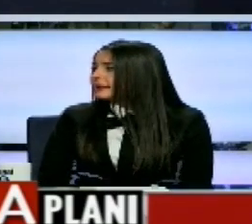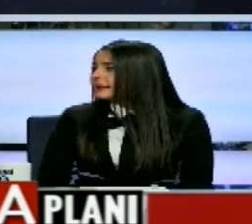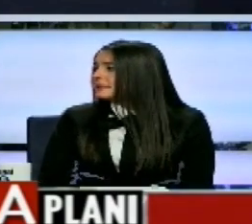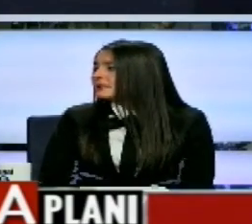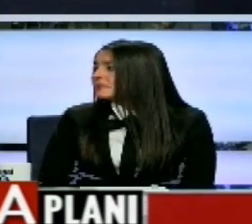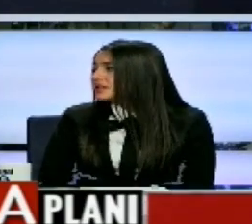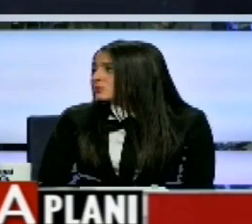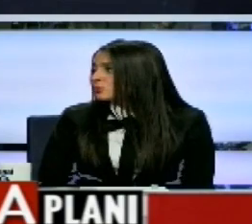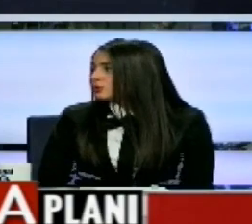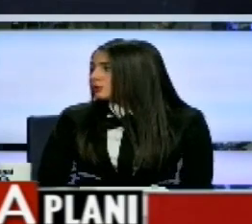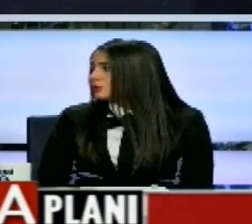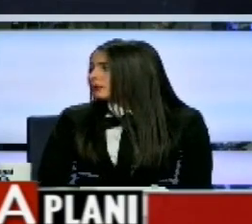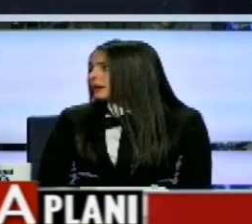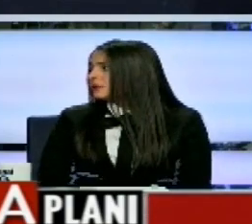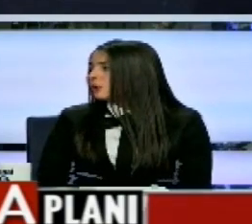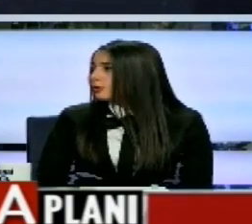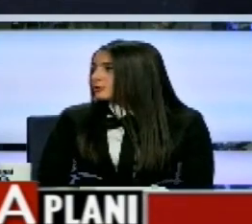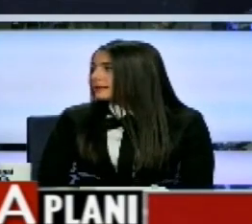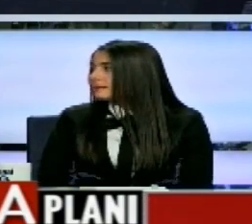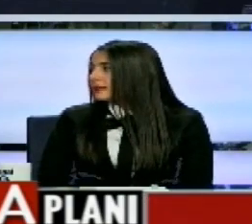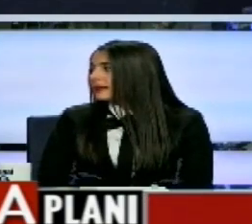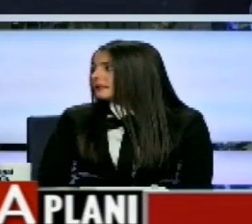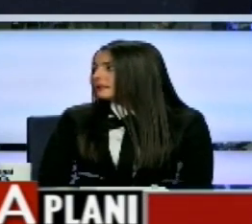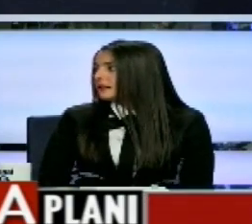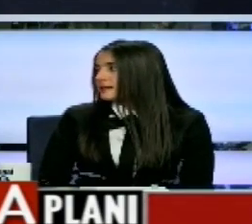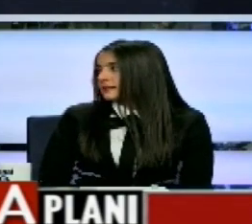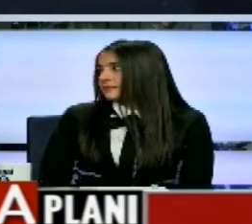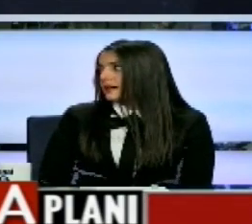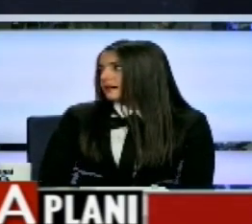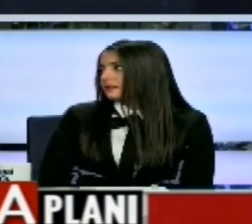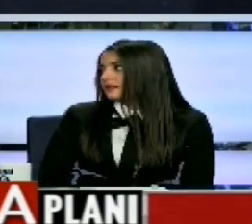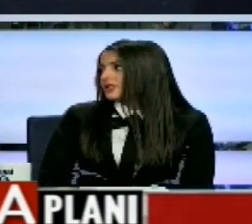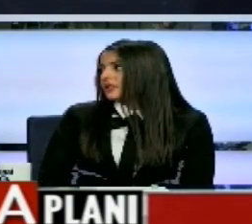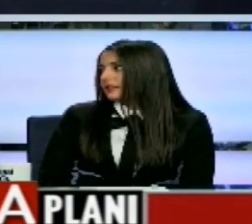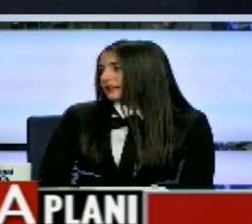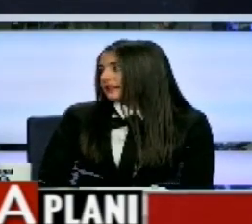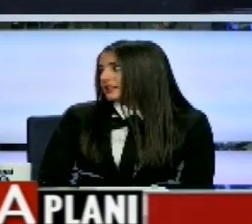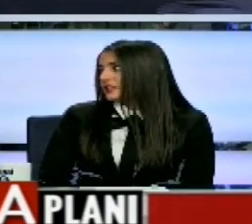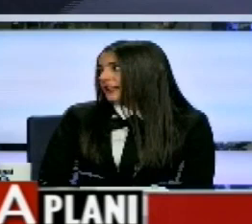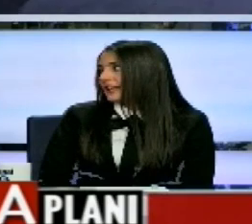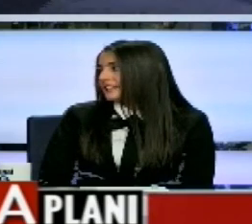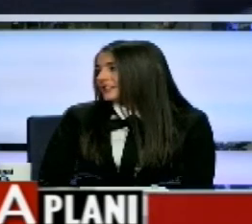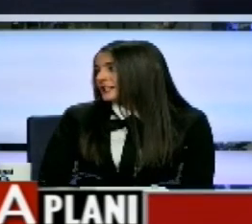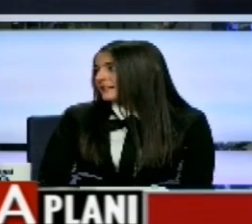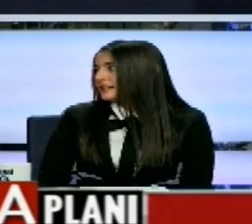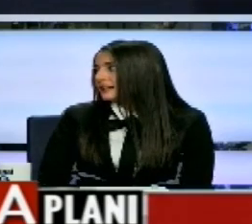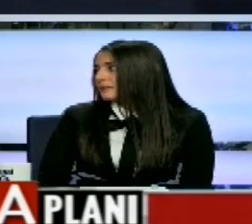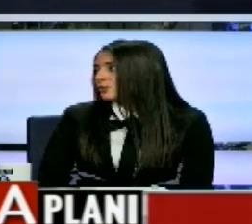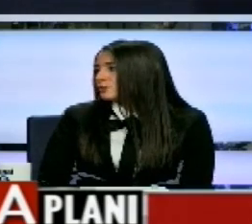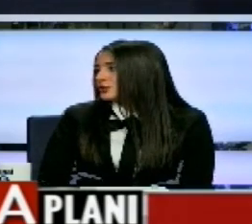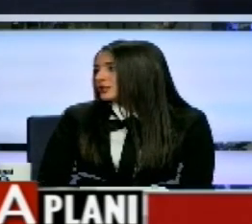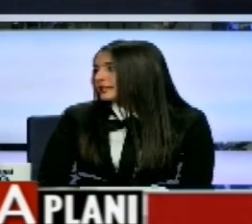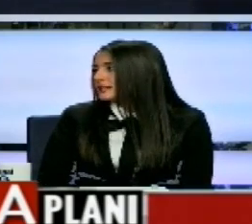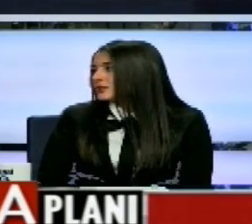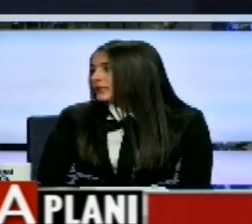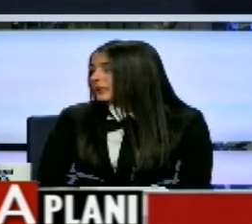hastaneye gittiğimizde bir şey soruyoruz. Söylüyorum mesela en hasta mesela gişeden gireceğiz ve hani bölümümüz